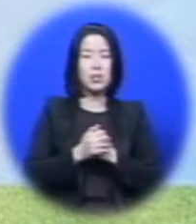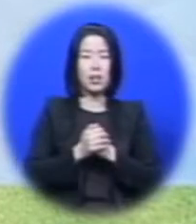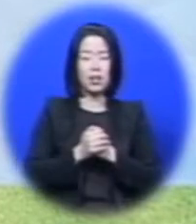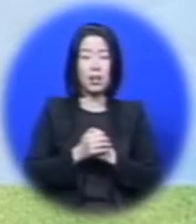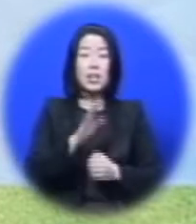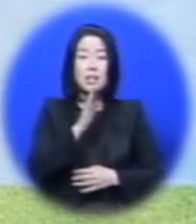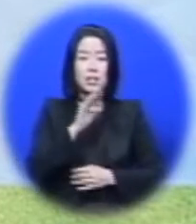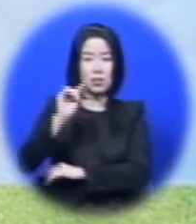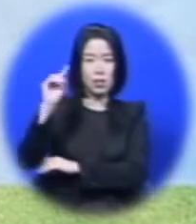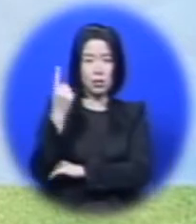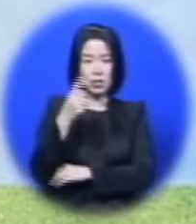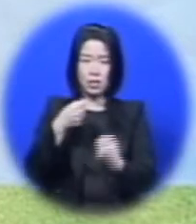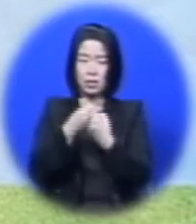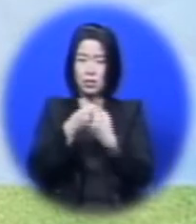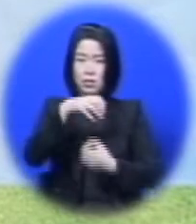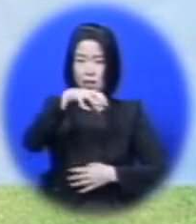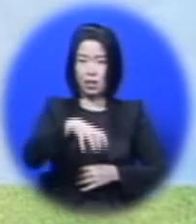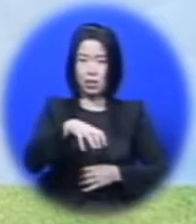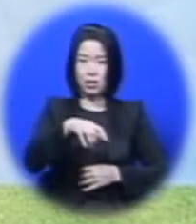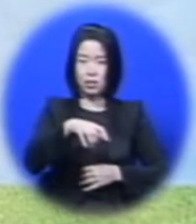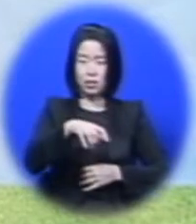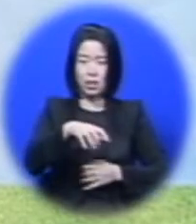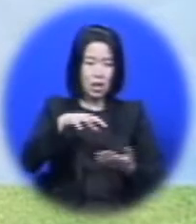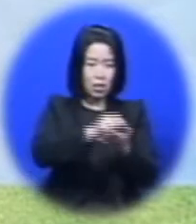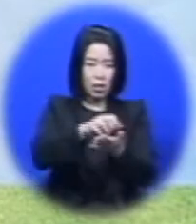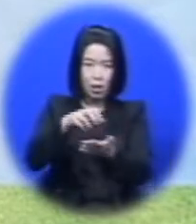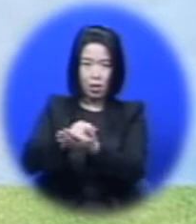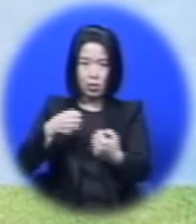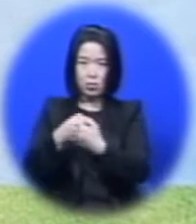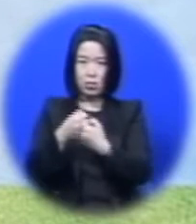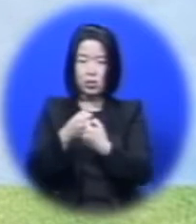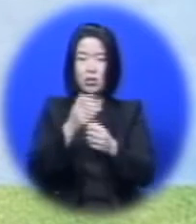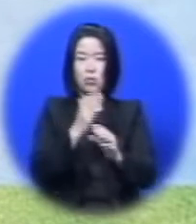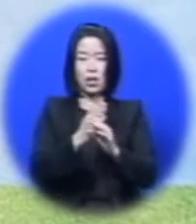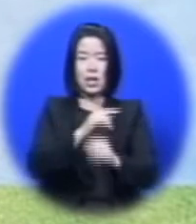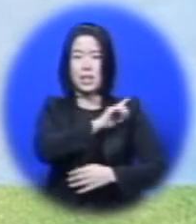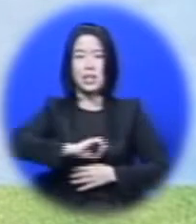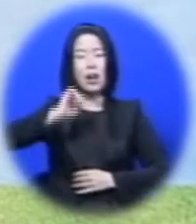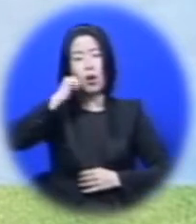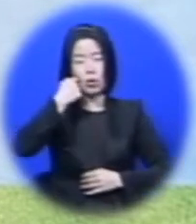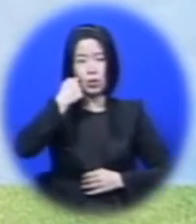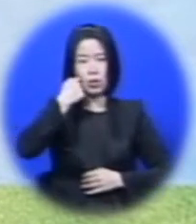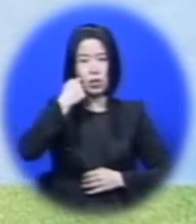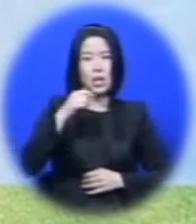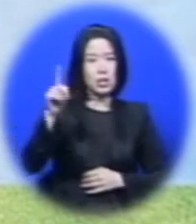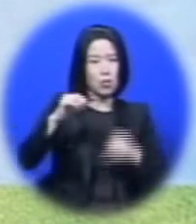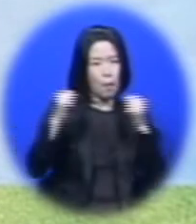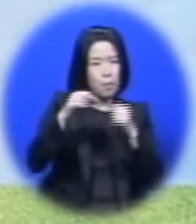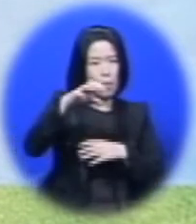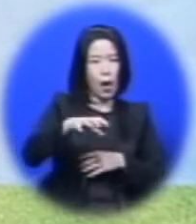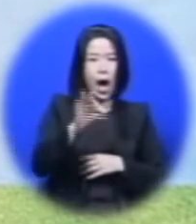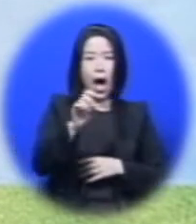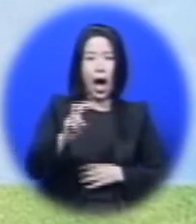실제로 다윗이 전쟁했던 정복 전쟁 중에 가장 어려웠던 전쟁이 그 북쪽에 있었던